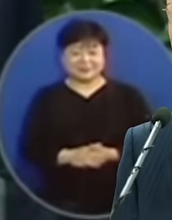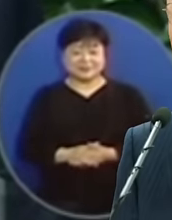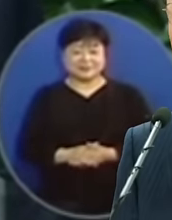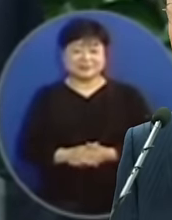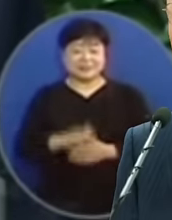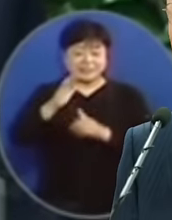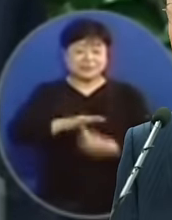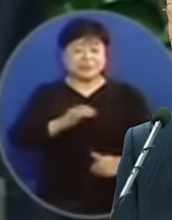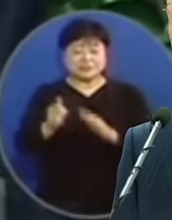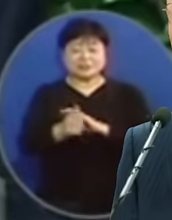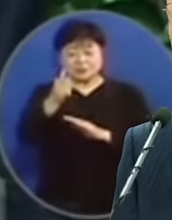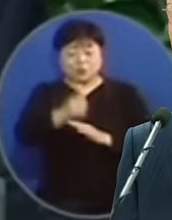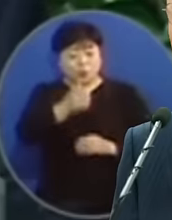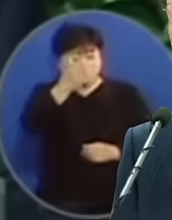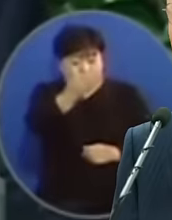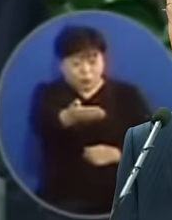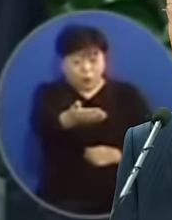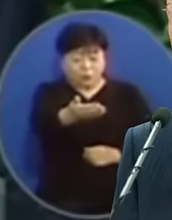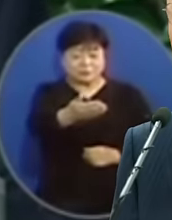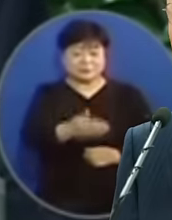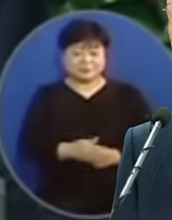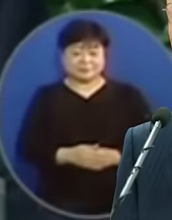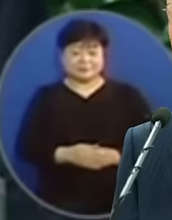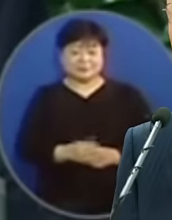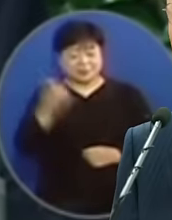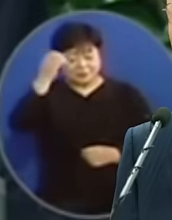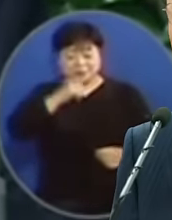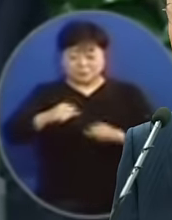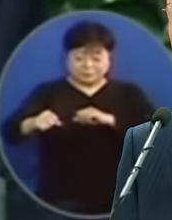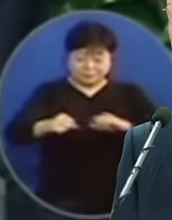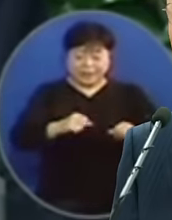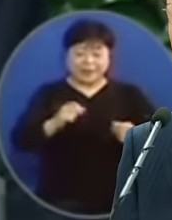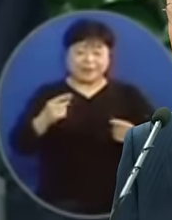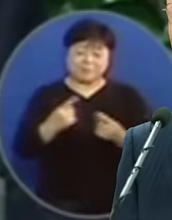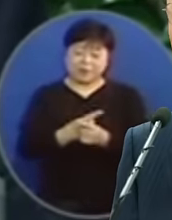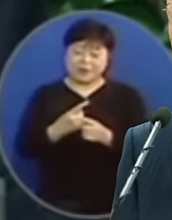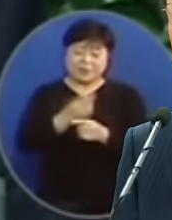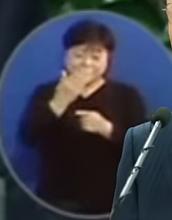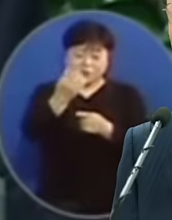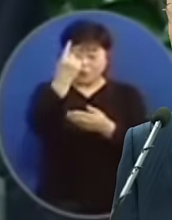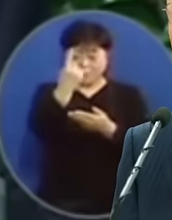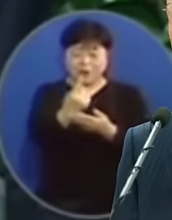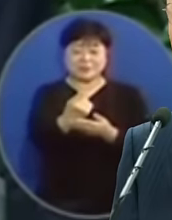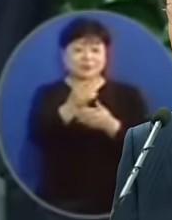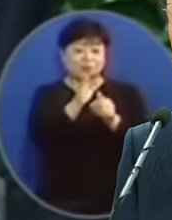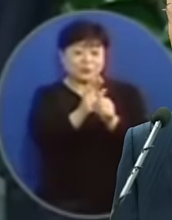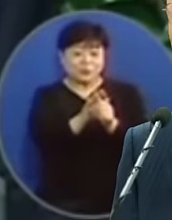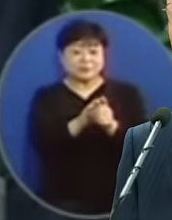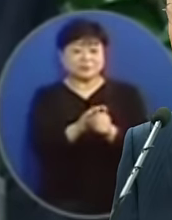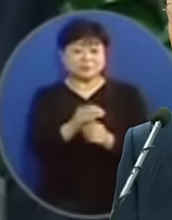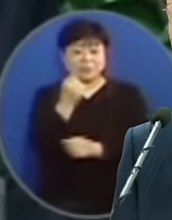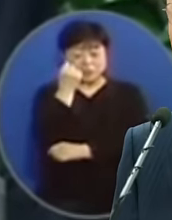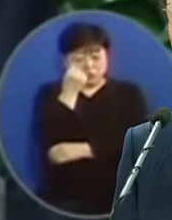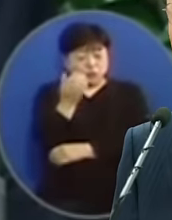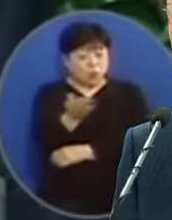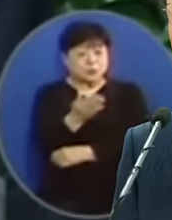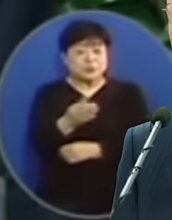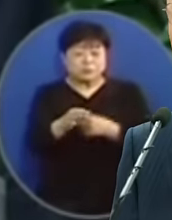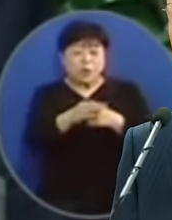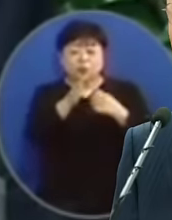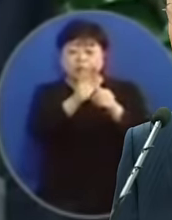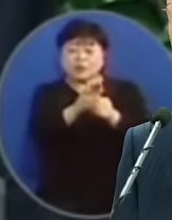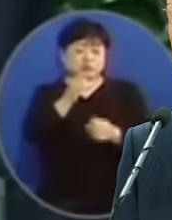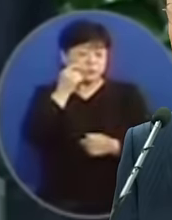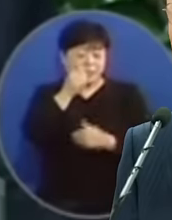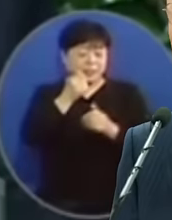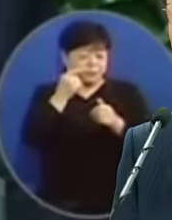실패에서 성공으로, 성령은 운행하고 변화시키는 영으로서 와서 역사하는데 토대가 없는 데는 역사할 수 없습니다.